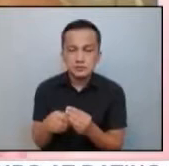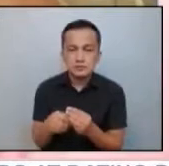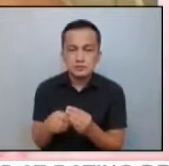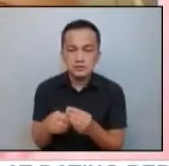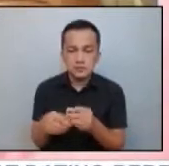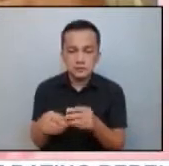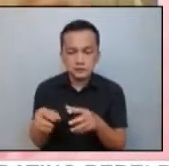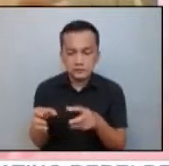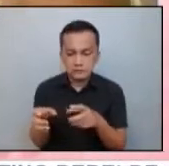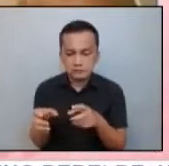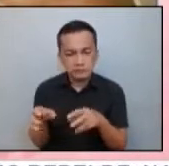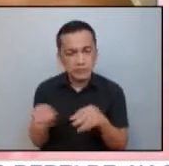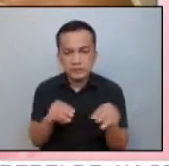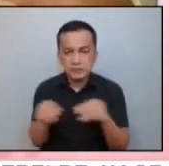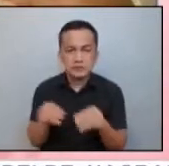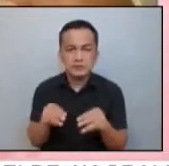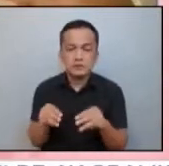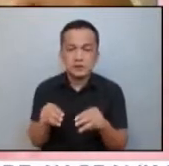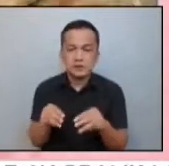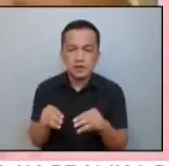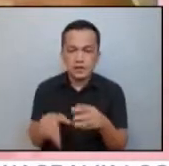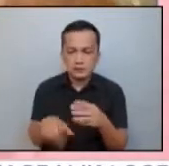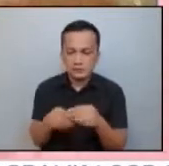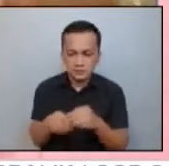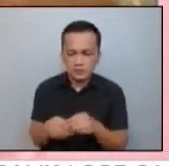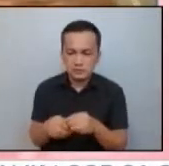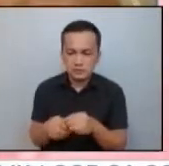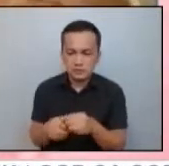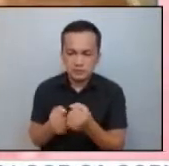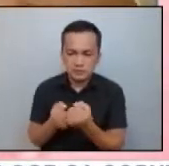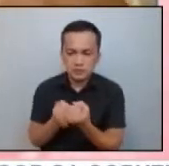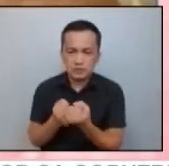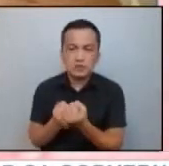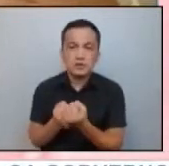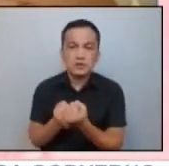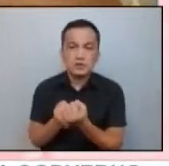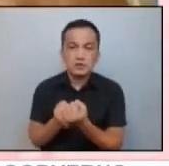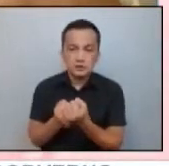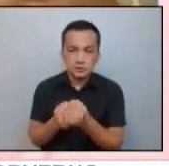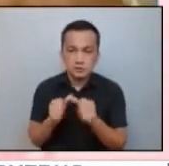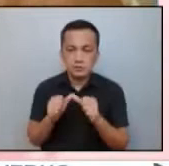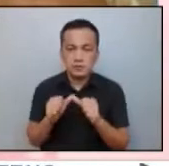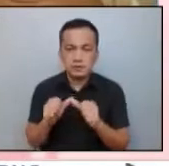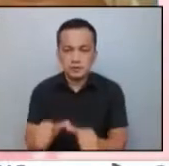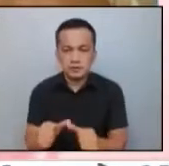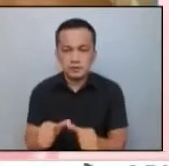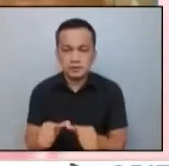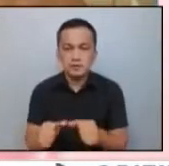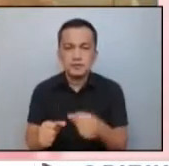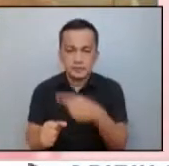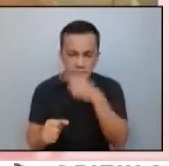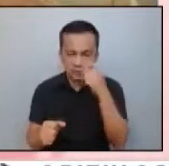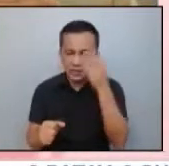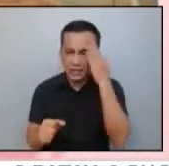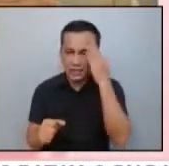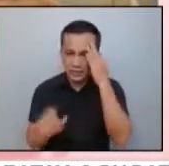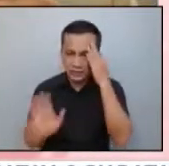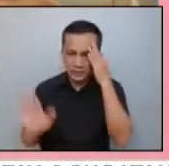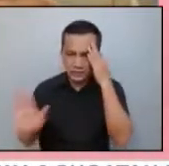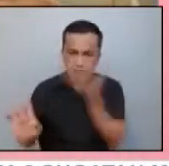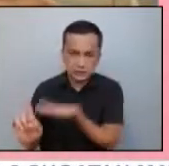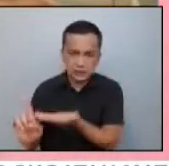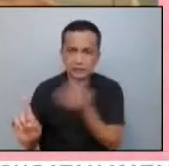management para po mag patuloy pa, no, sapagkat alam nila na ito ay patay na po. Okay, Doc, para